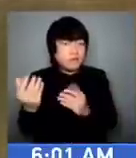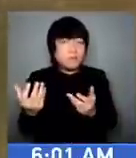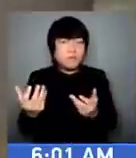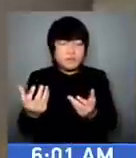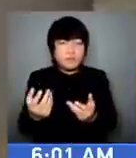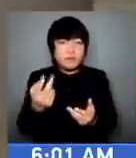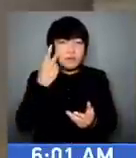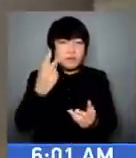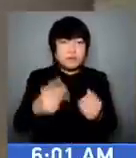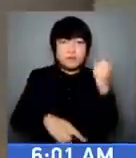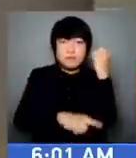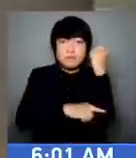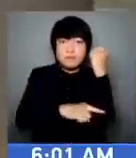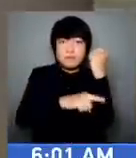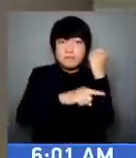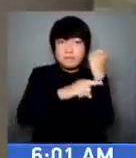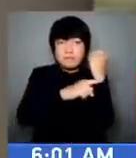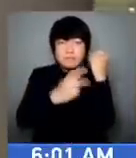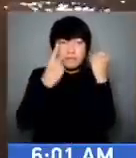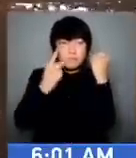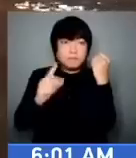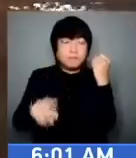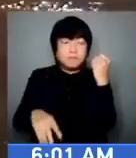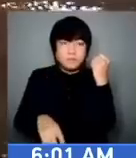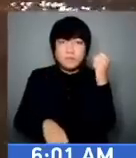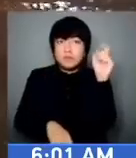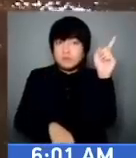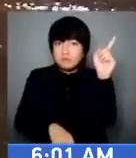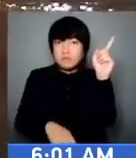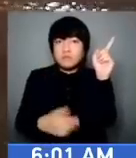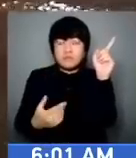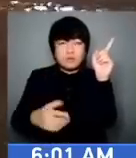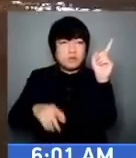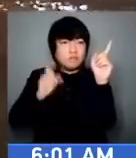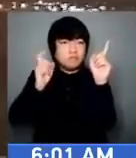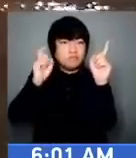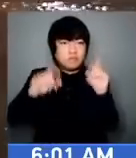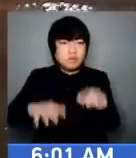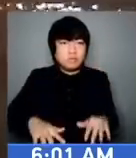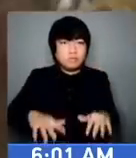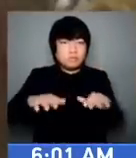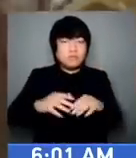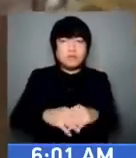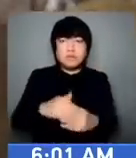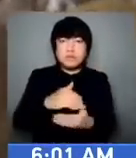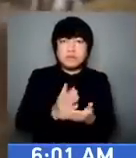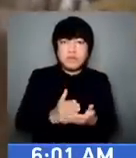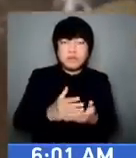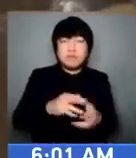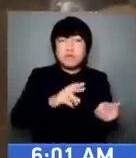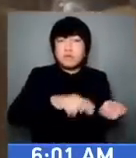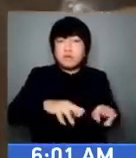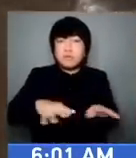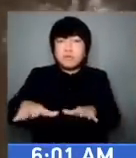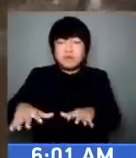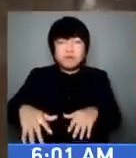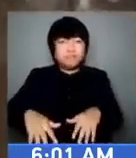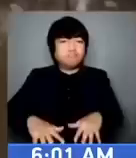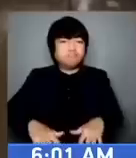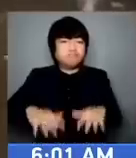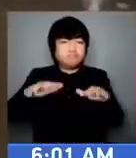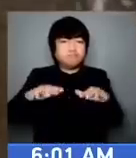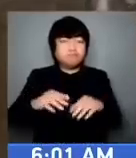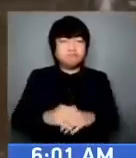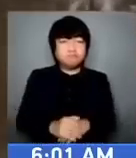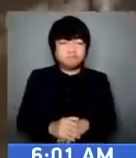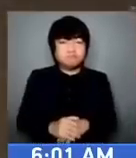ng ilog, mabilis ang ragasan ng tubig. Lubog na rin sa baha ang malaking bahagi ng riverbanks. Magdamag ding nakaantabay ang rescuer na